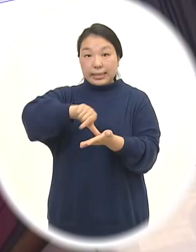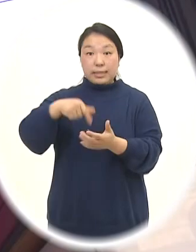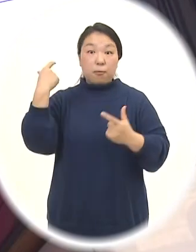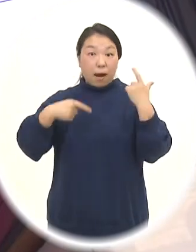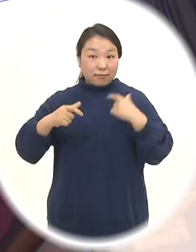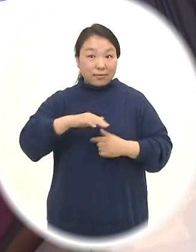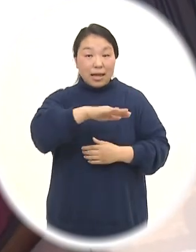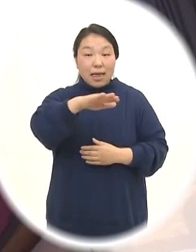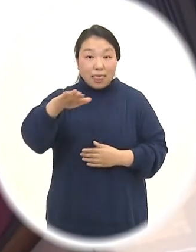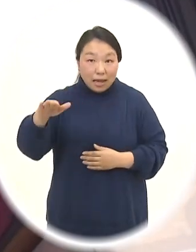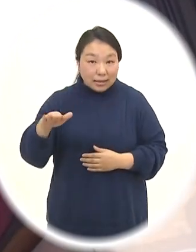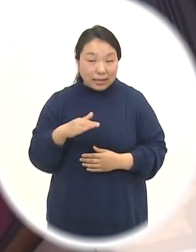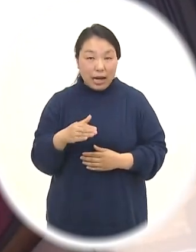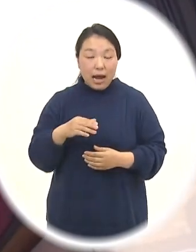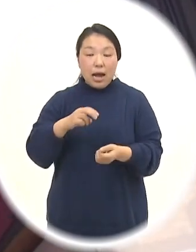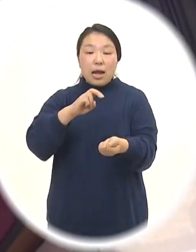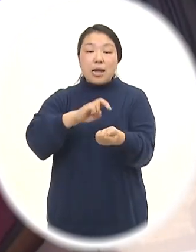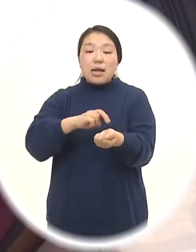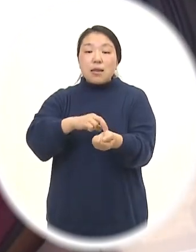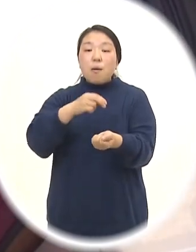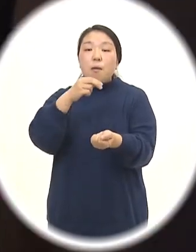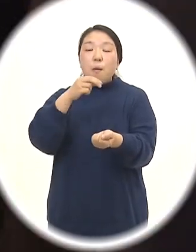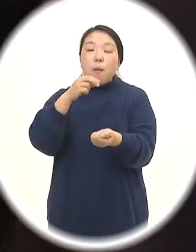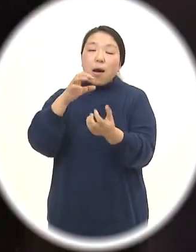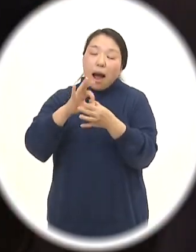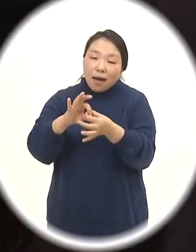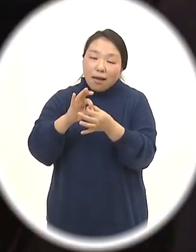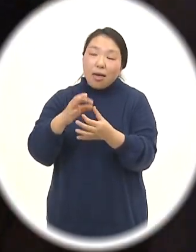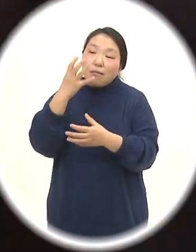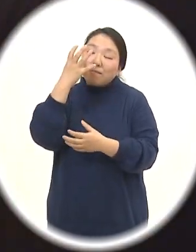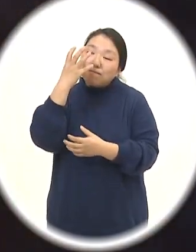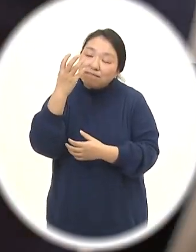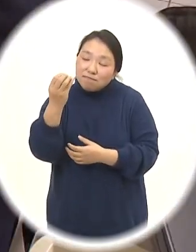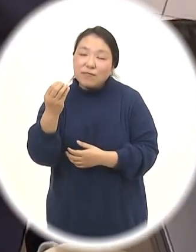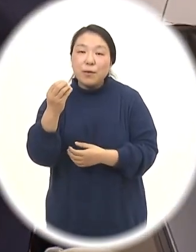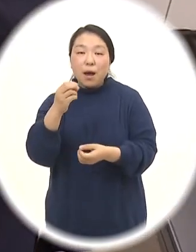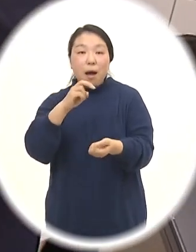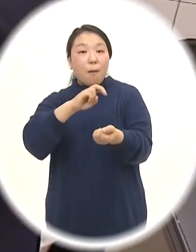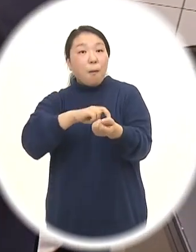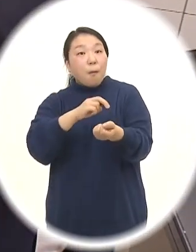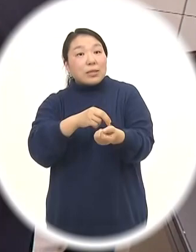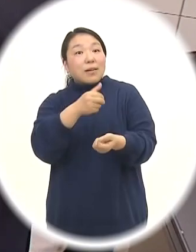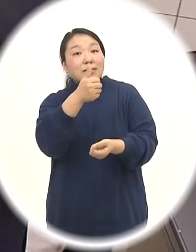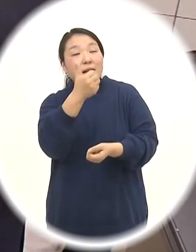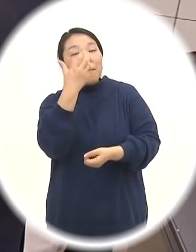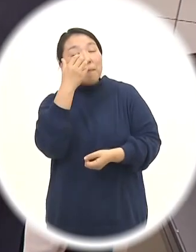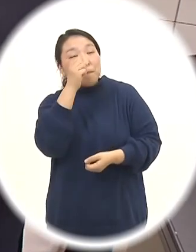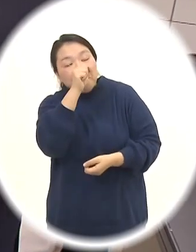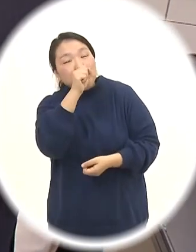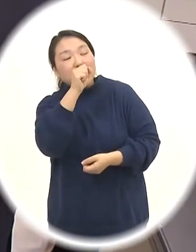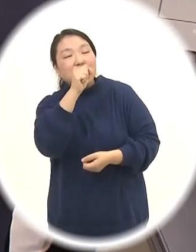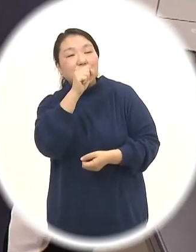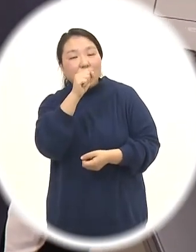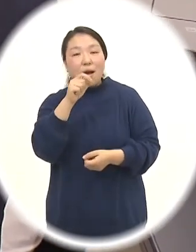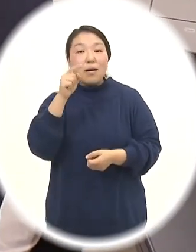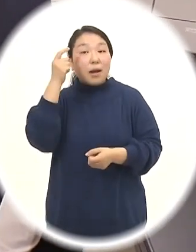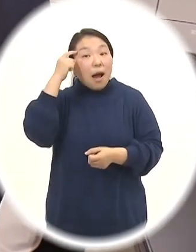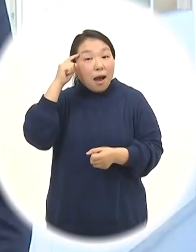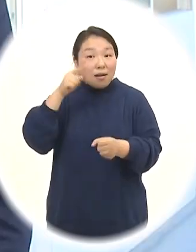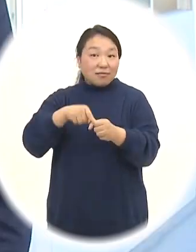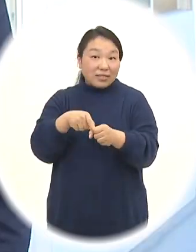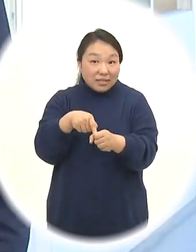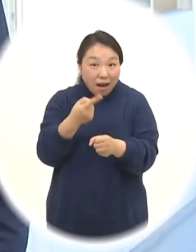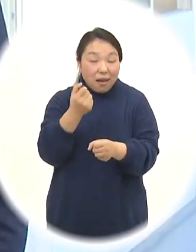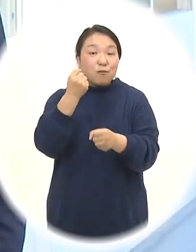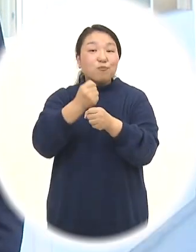子たちが医療の道を進むとか医療の道お医者さんになってみたいなって思う機会を増やしていくと育てるということも